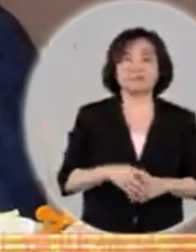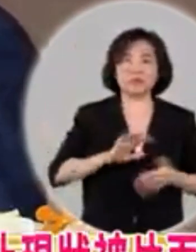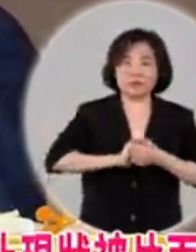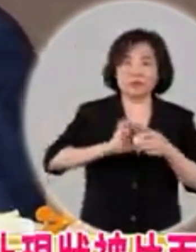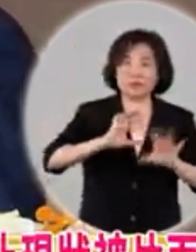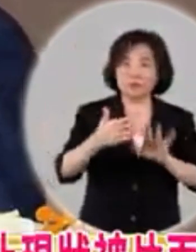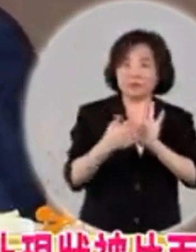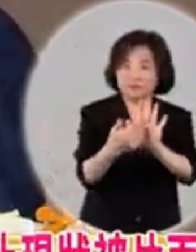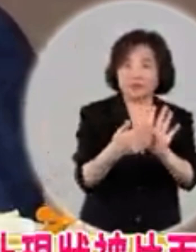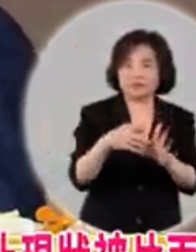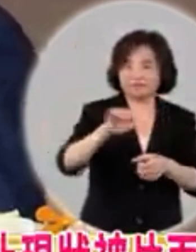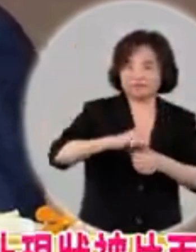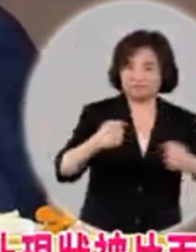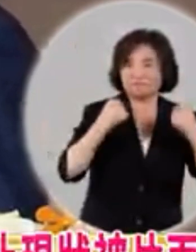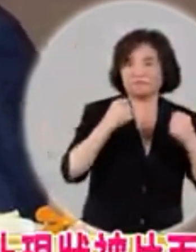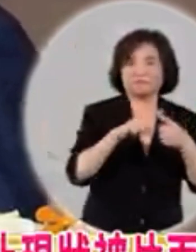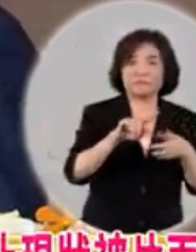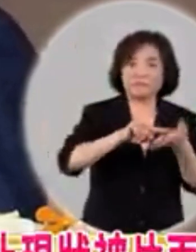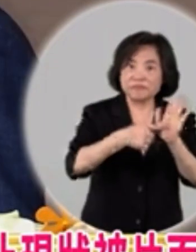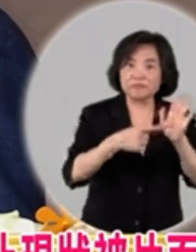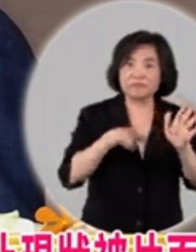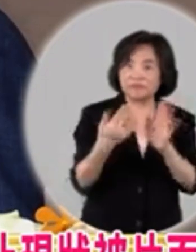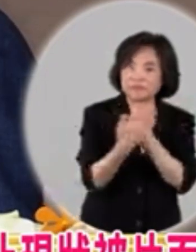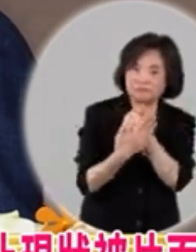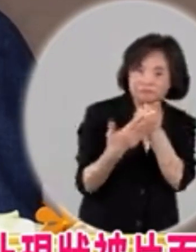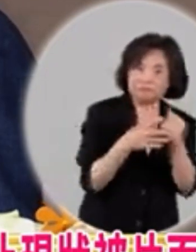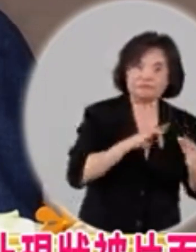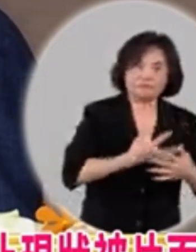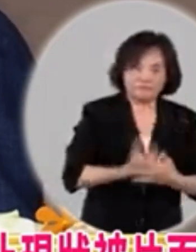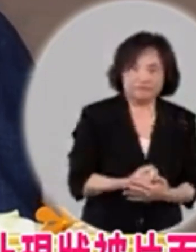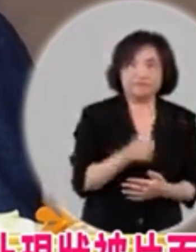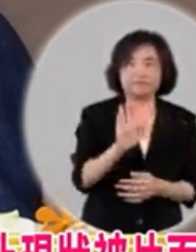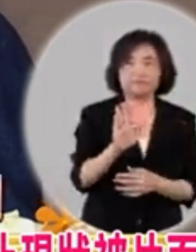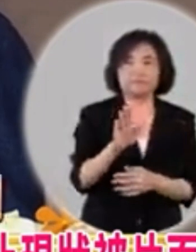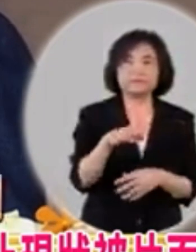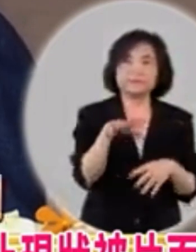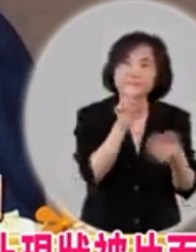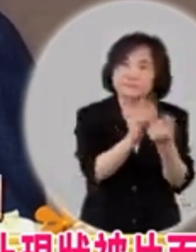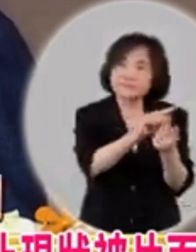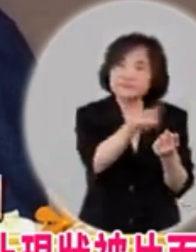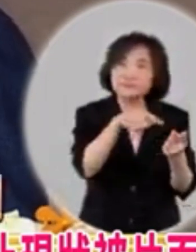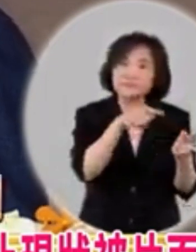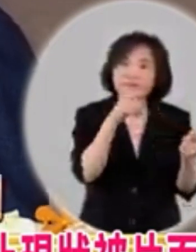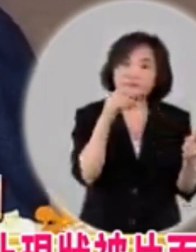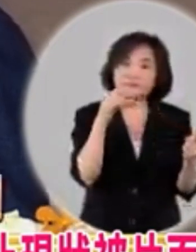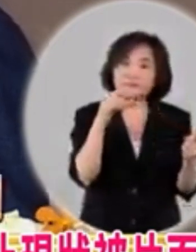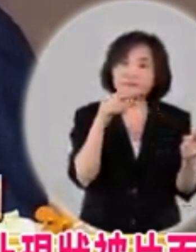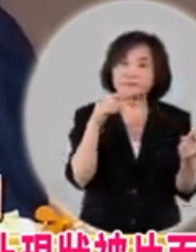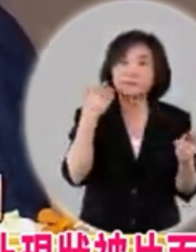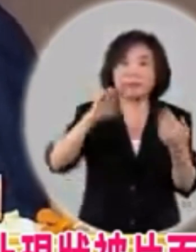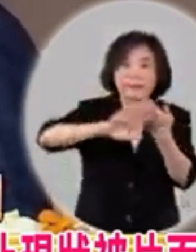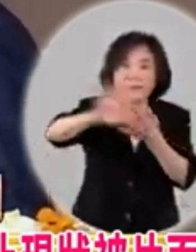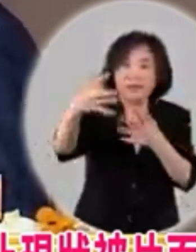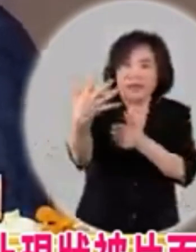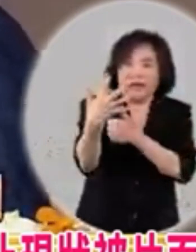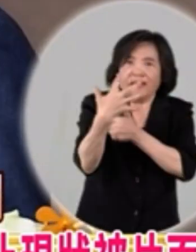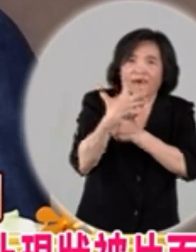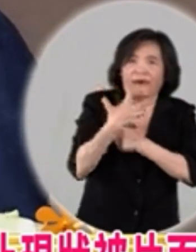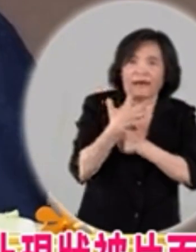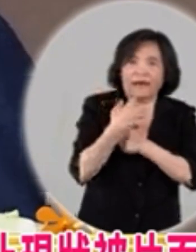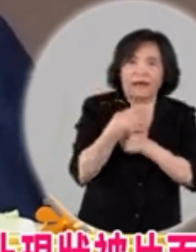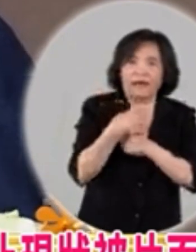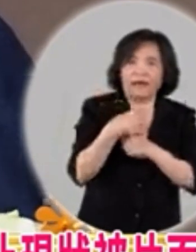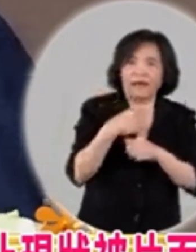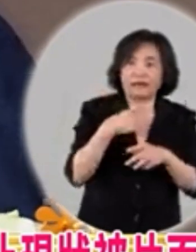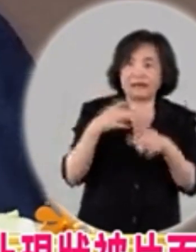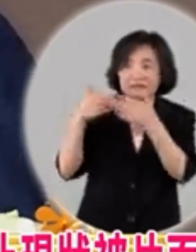防，展现自我防卫的决心，确保没有人能逼迫我们走向